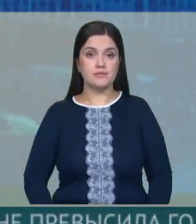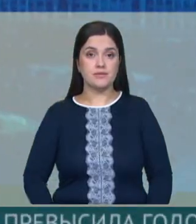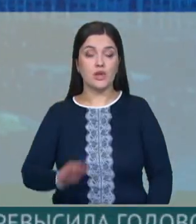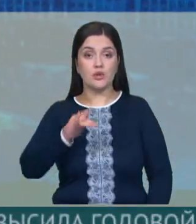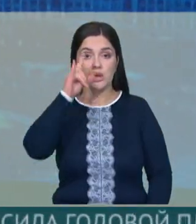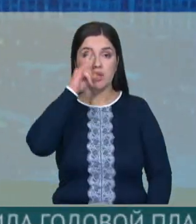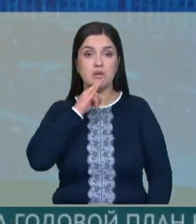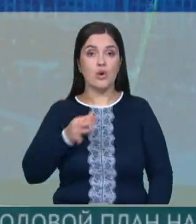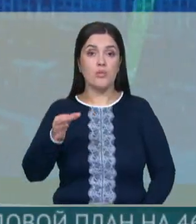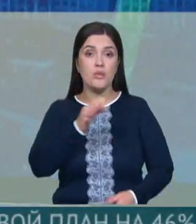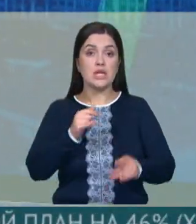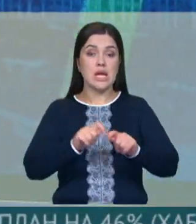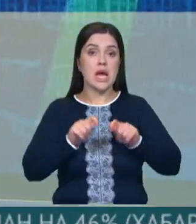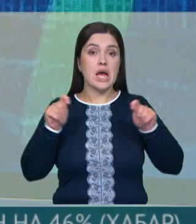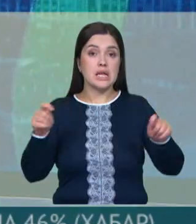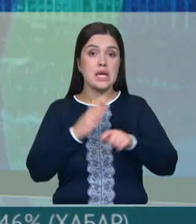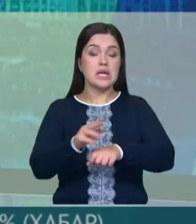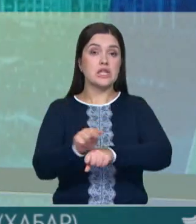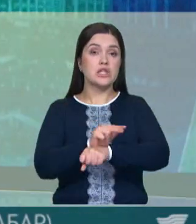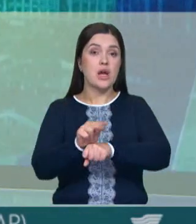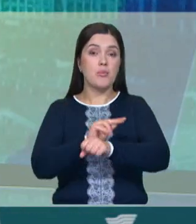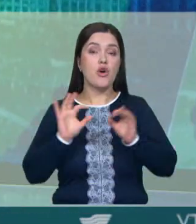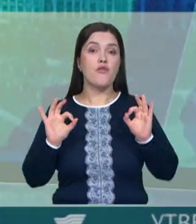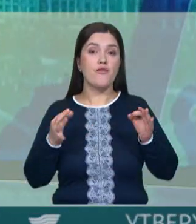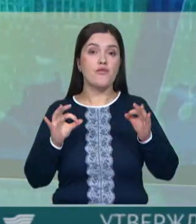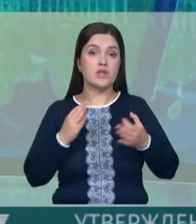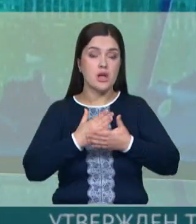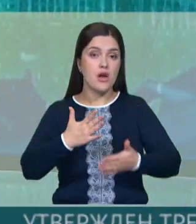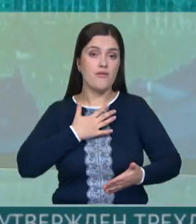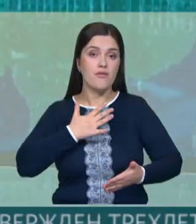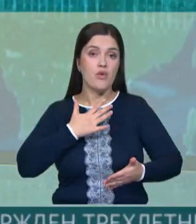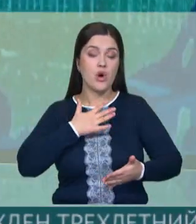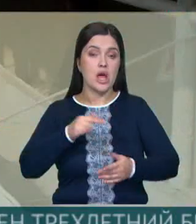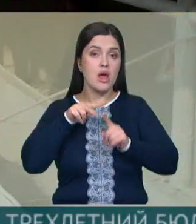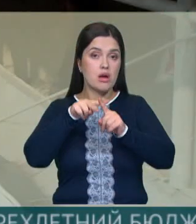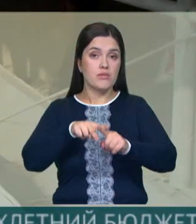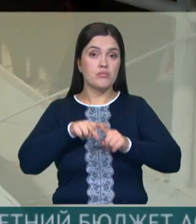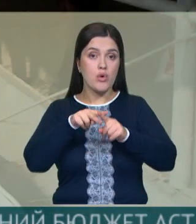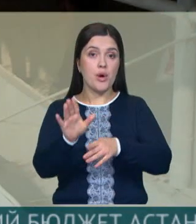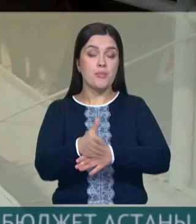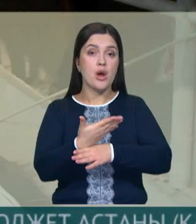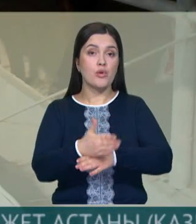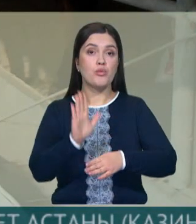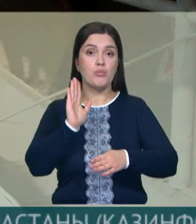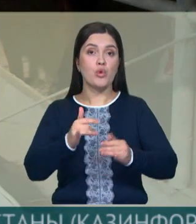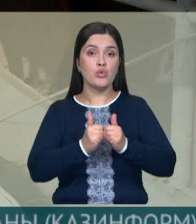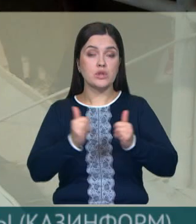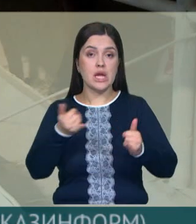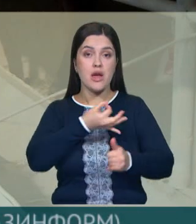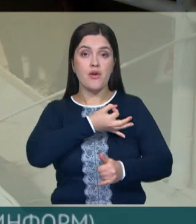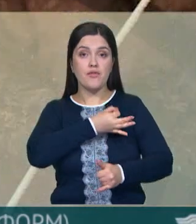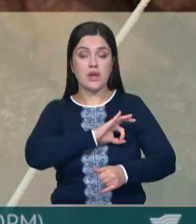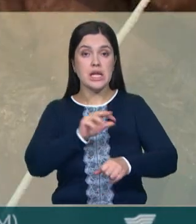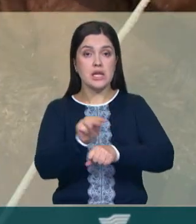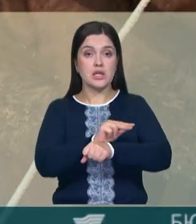В Южно-Казахстанской области открыли Саумал-лечебницу. Свежий горный воздух и конные прогулки усилят эффект лечения. Здесь